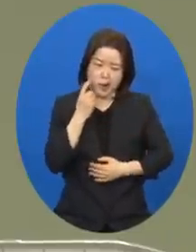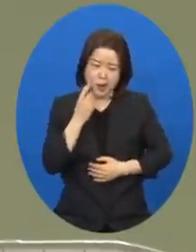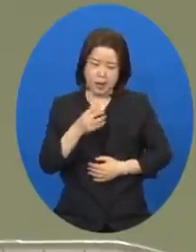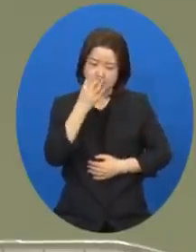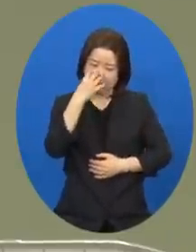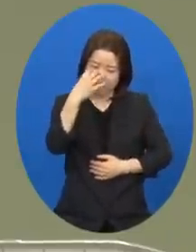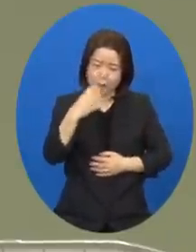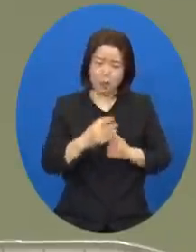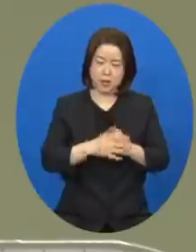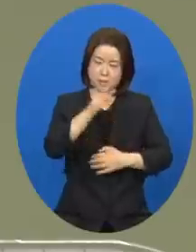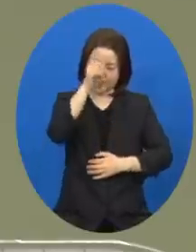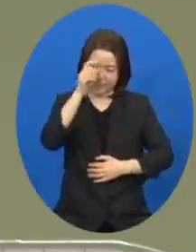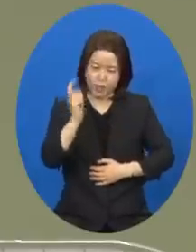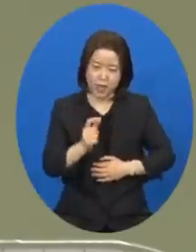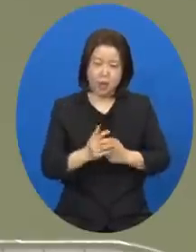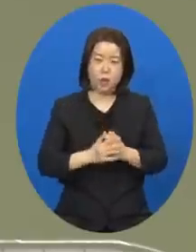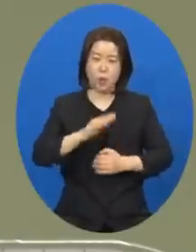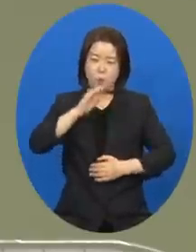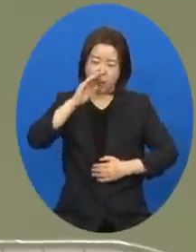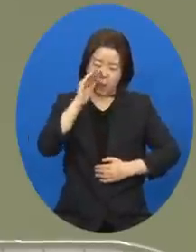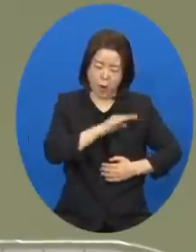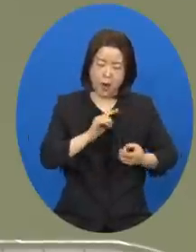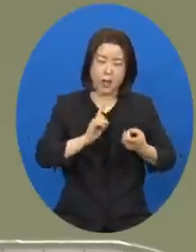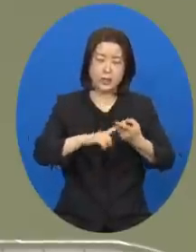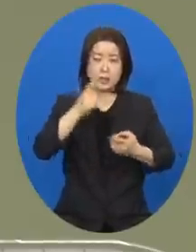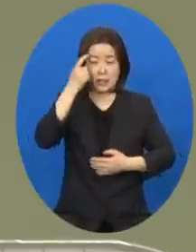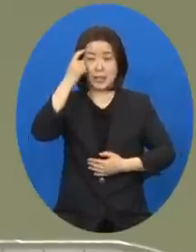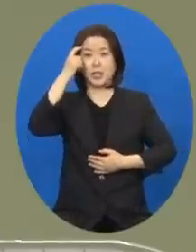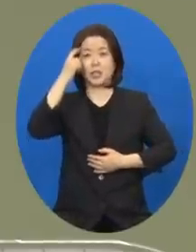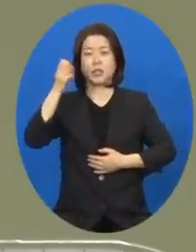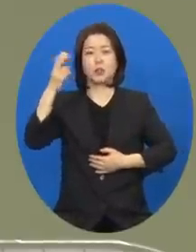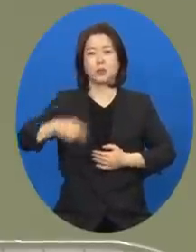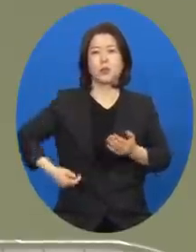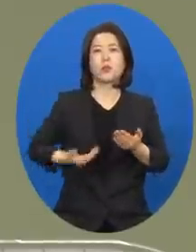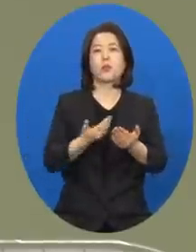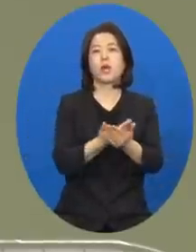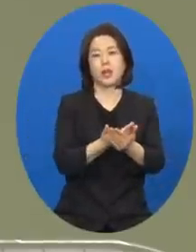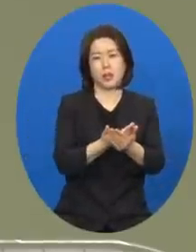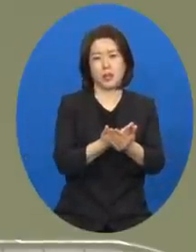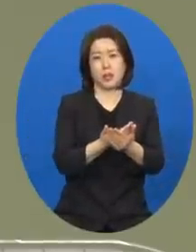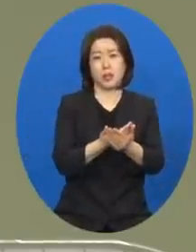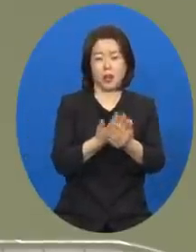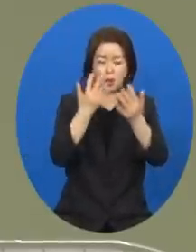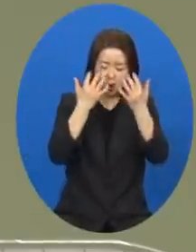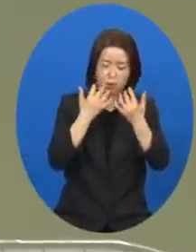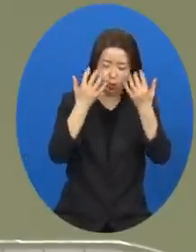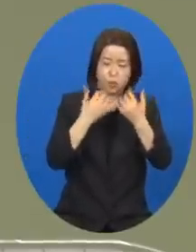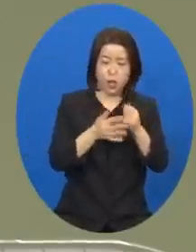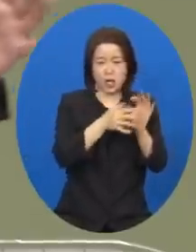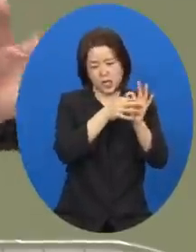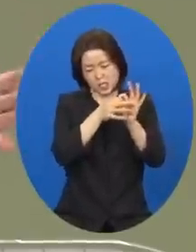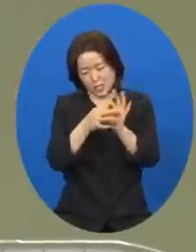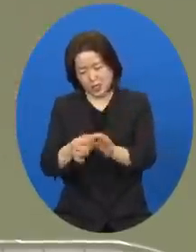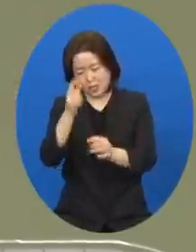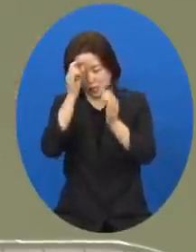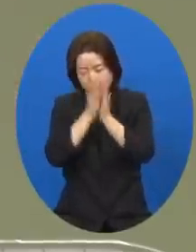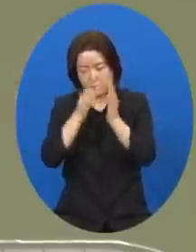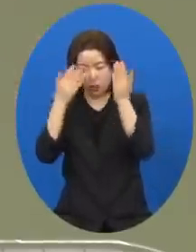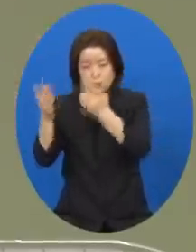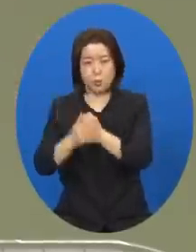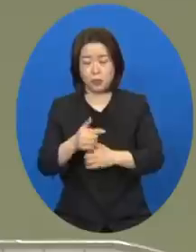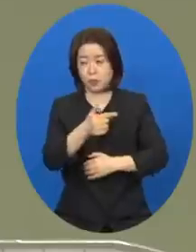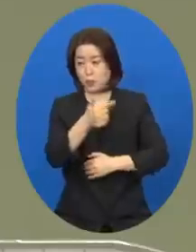교만하고 고집세고 악한지 깨달으니까 또 회개가 되고 그렇게 그냥 기도를 하고 그날 저녁